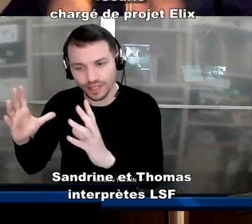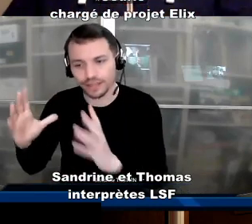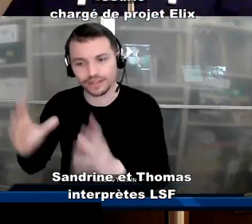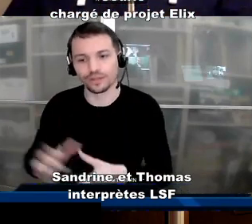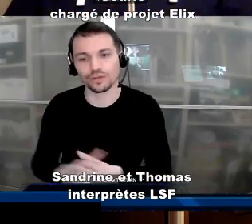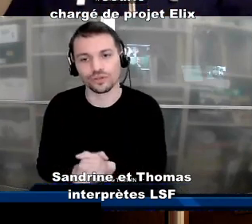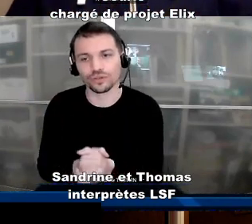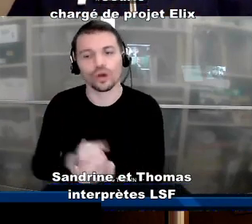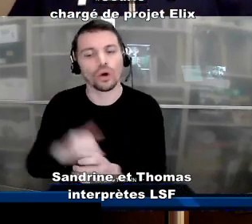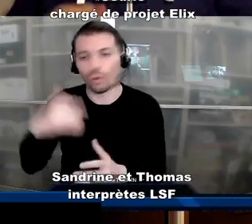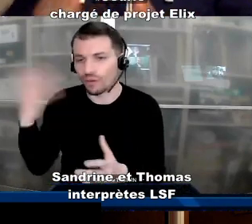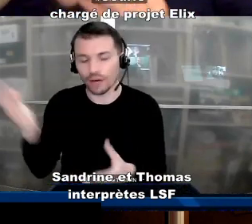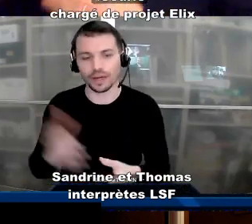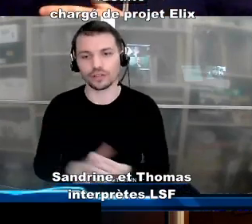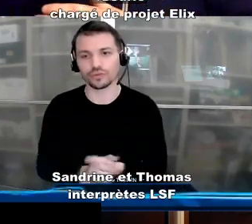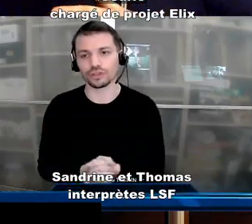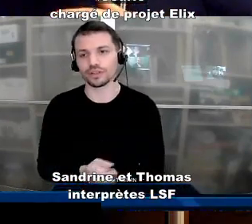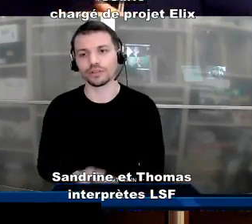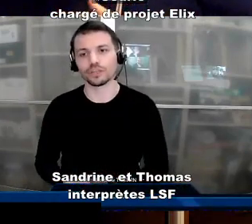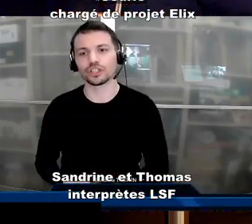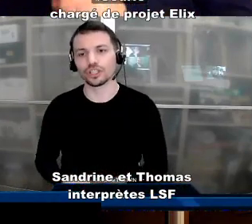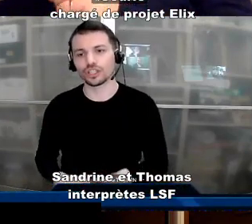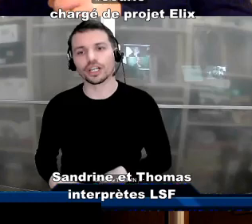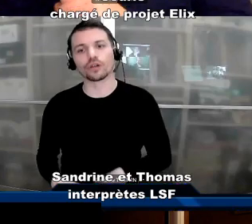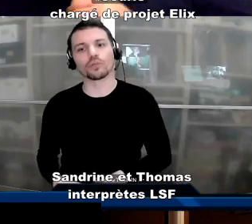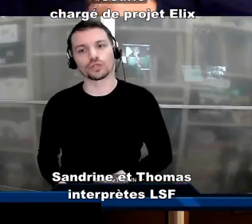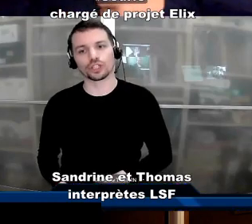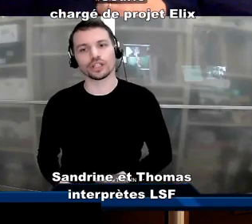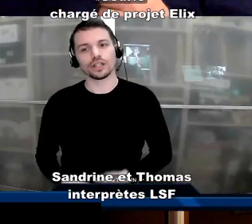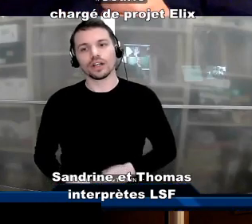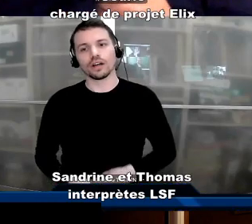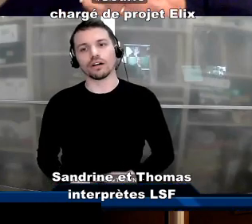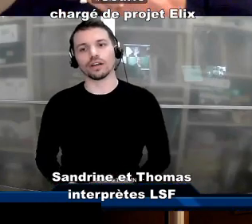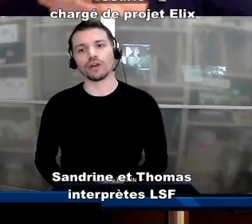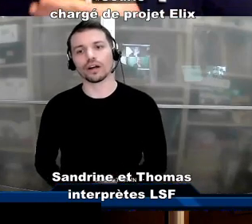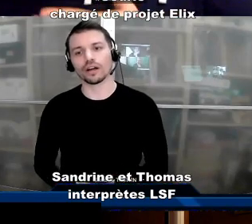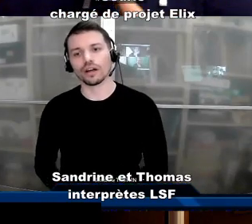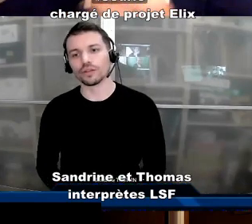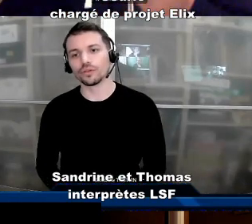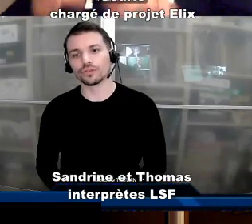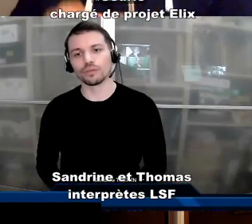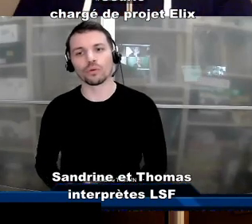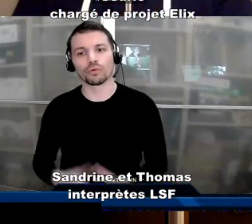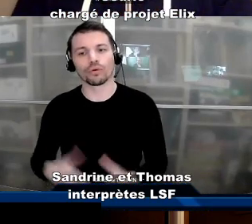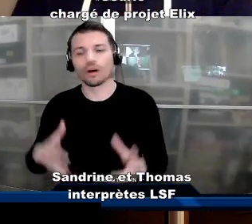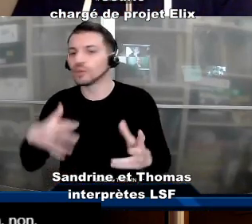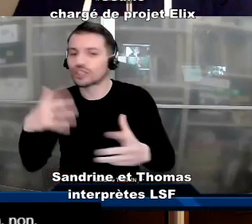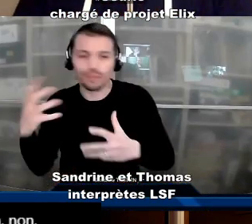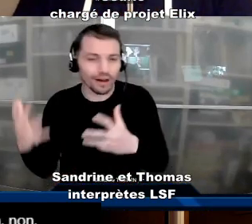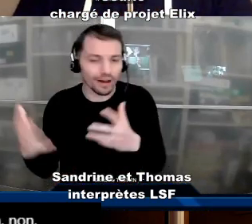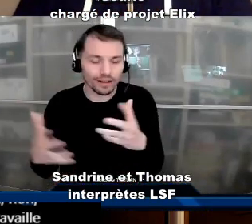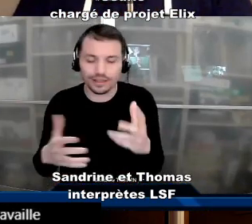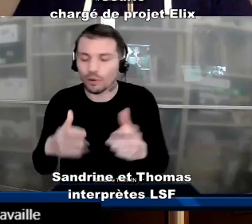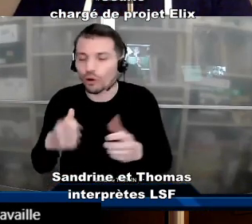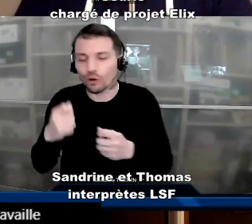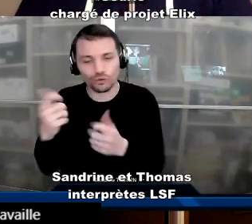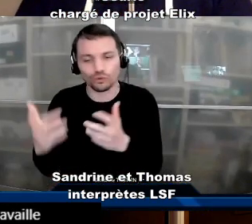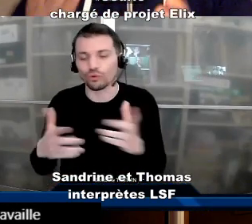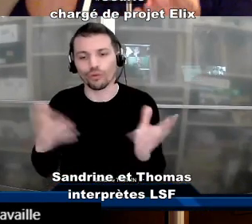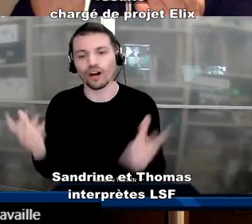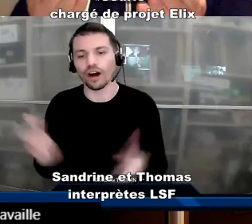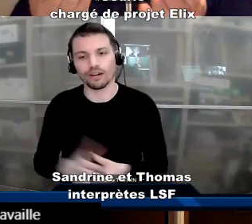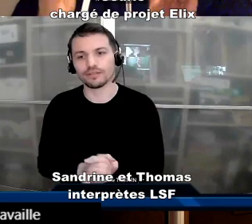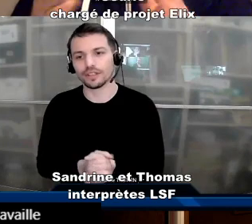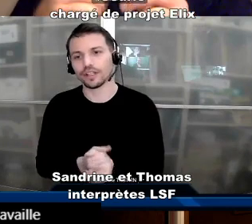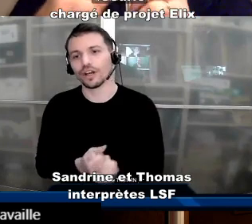me consacre à Signe de Sens. On verra par la suite. Mais j'ai quelques projets d'avoir un deuxième emploi, mais c'est pas encore